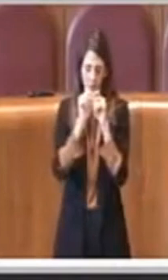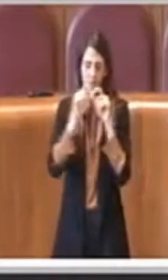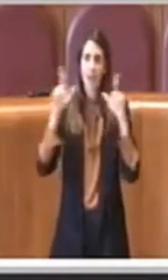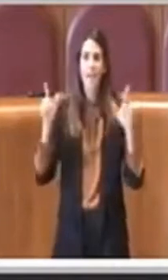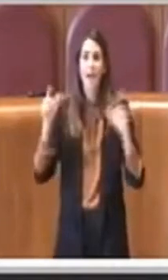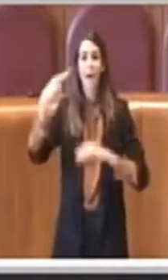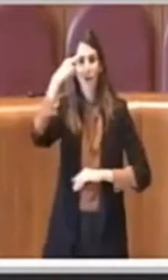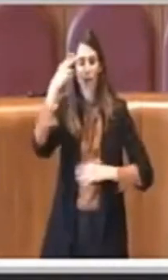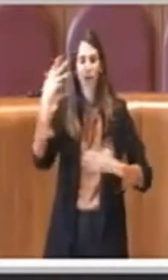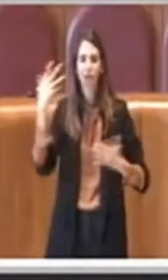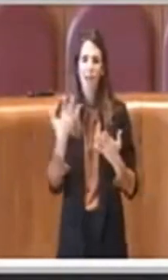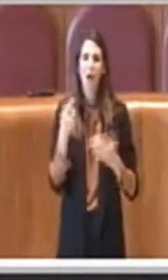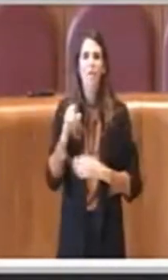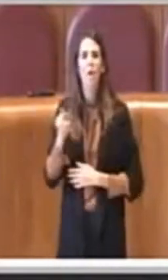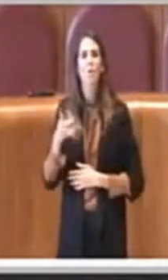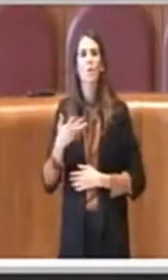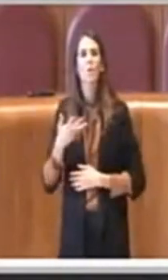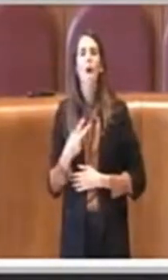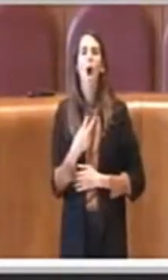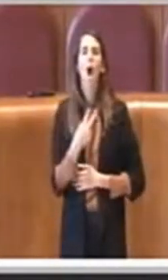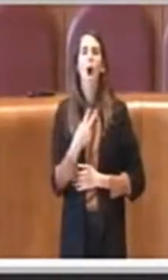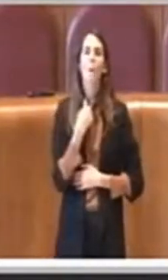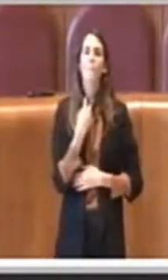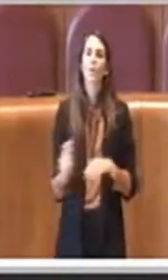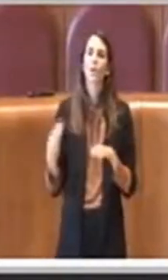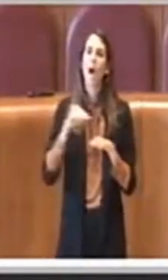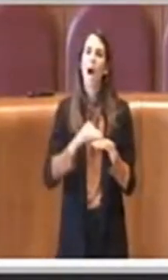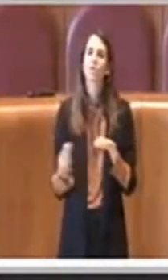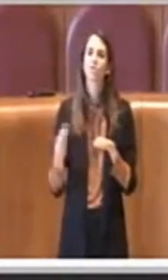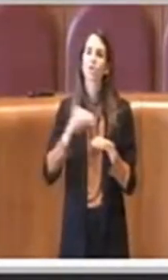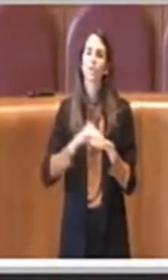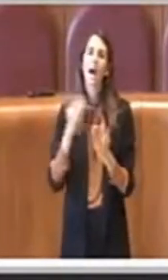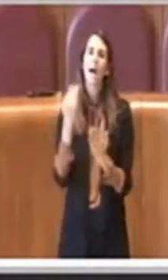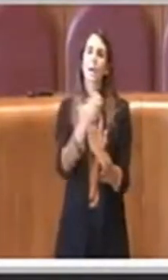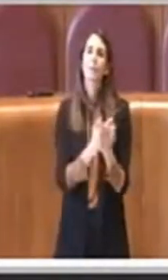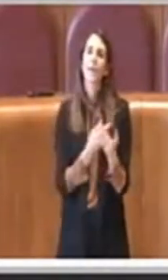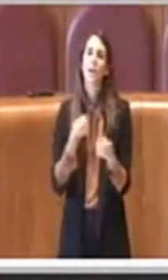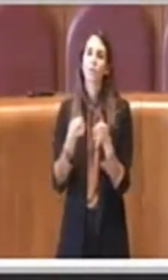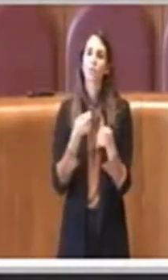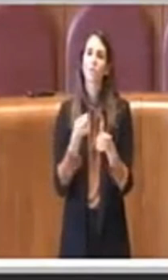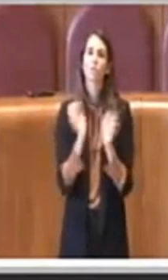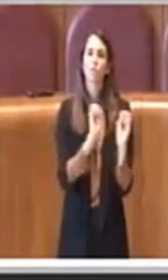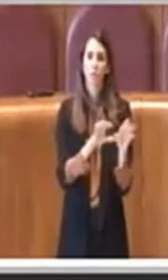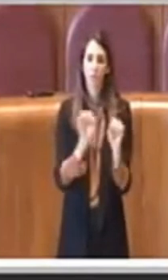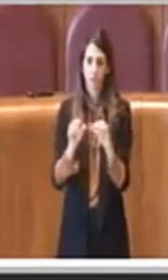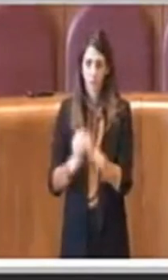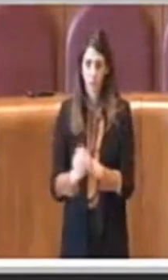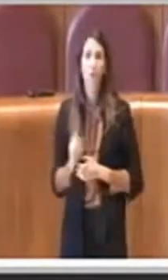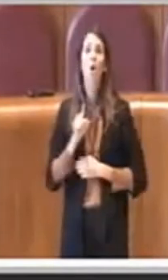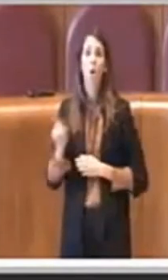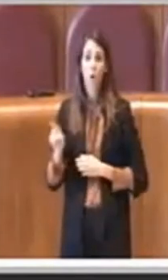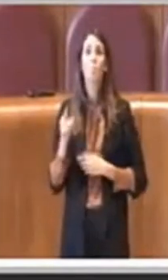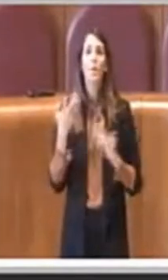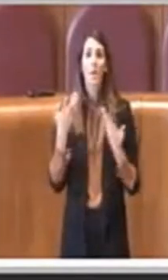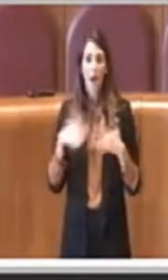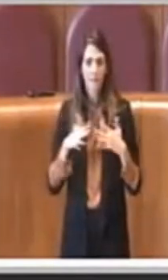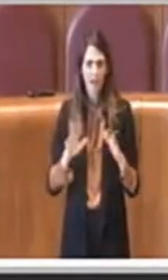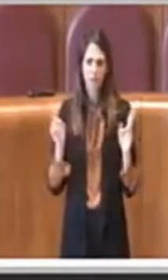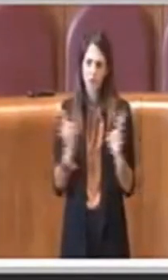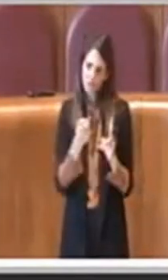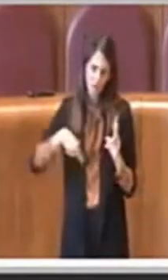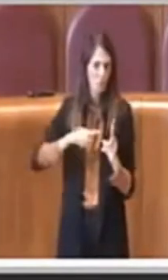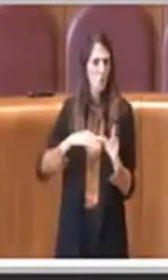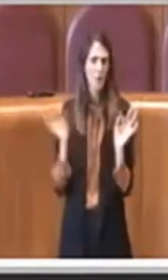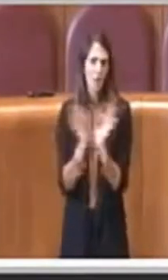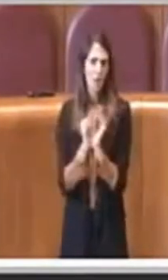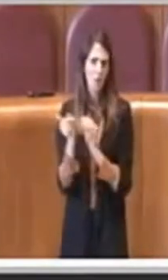l'obbligo di aggiornare il piano di gestione dei rifiuti, cosa che ha fatto, cosa che non condividiamo,